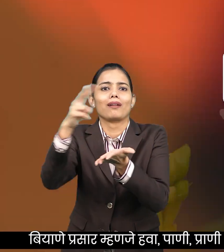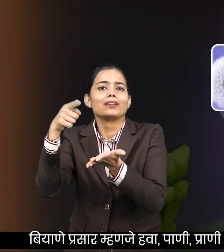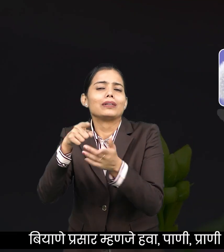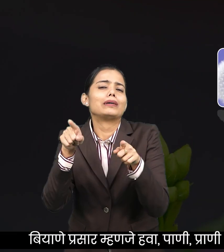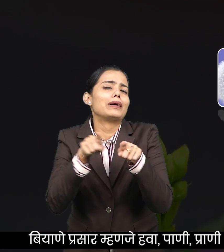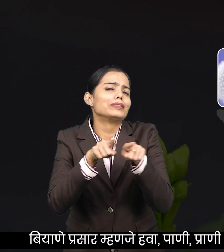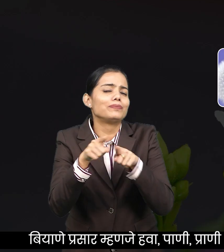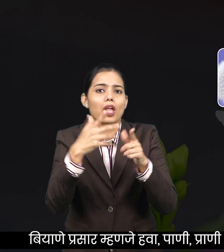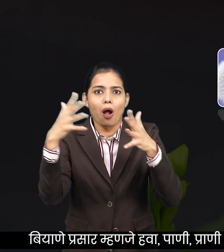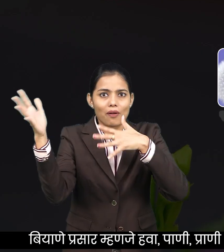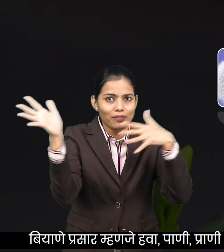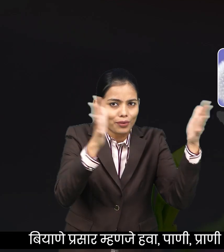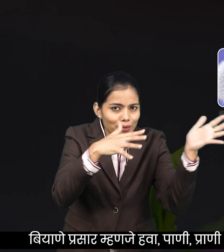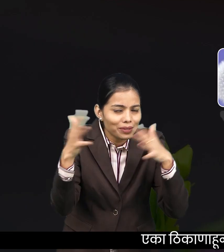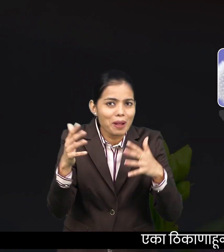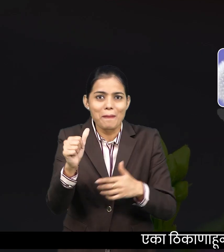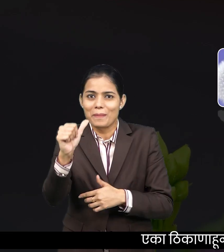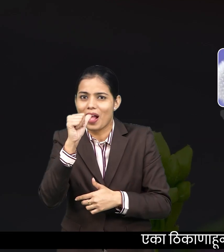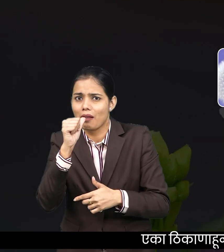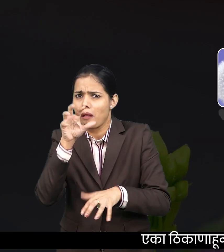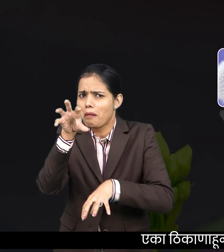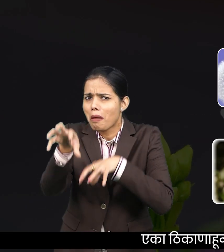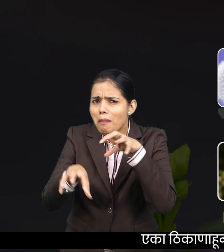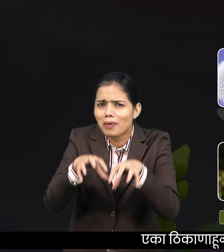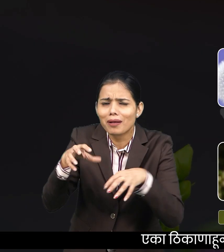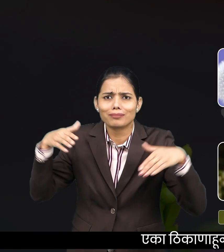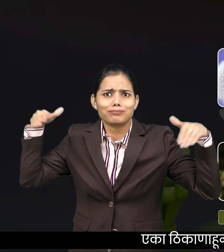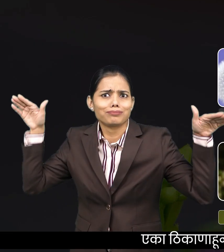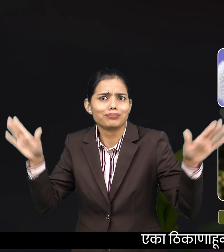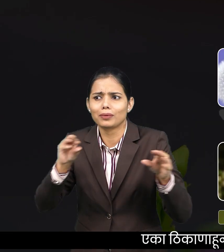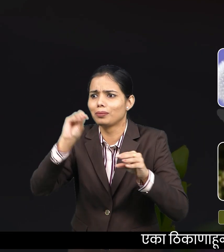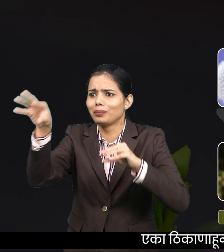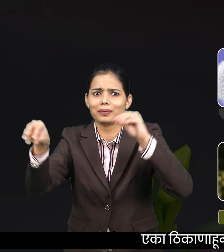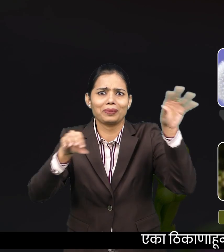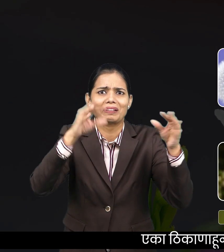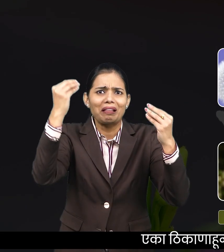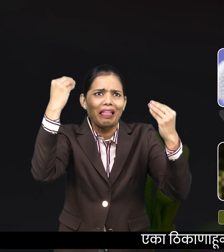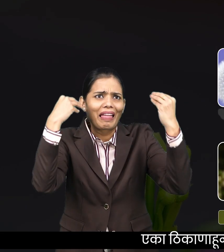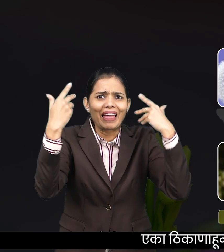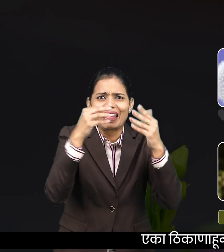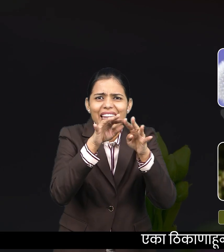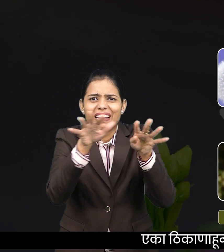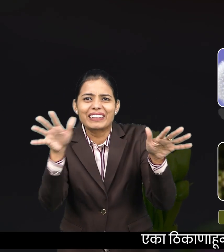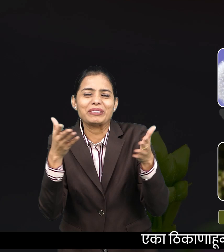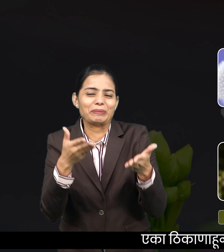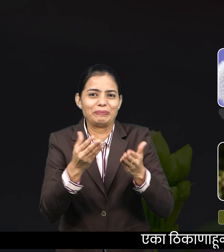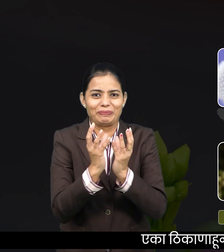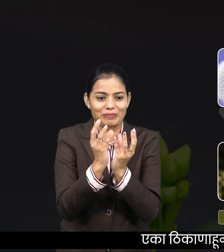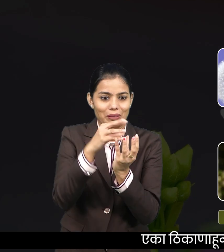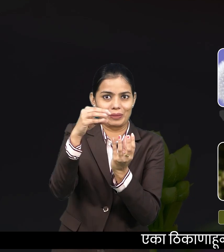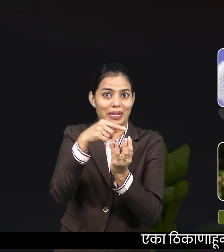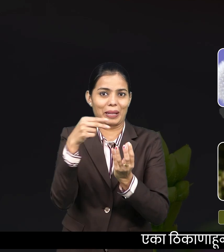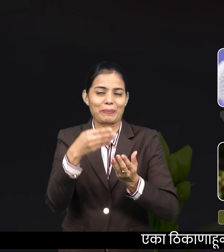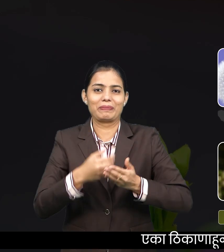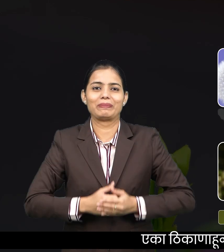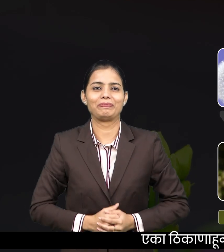घटकांच्या मदतीने बियाणे एका ठिकाणाहून दुसऱ्या ठिकाणी पसरवणे.